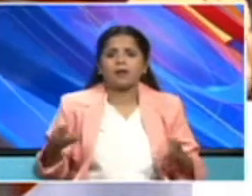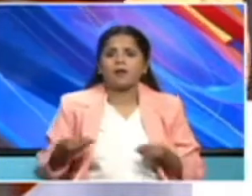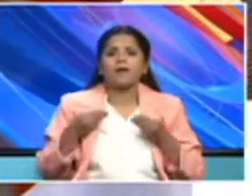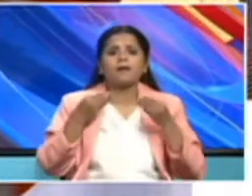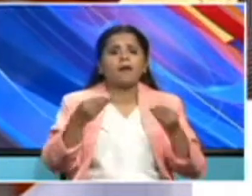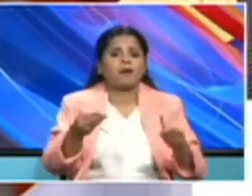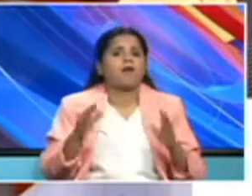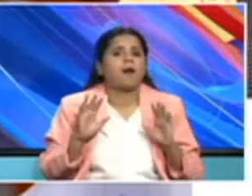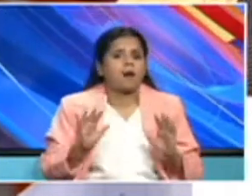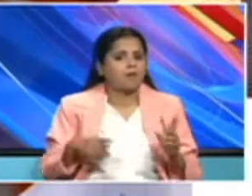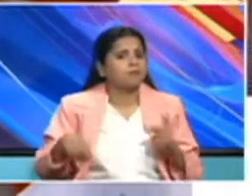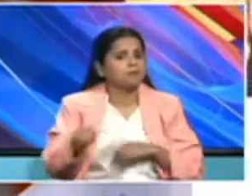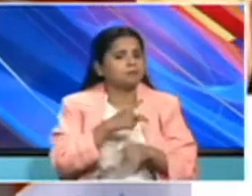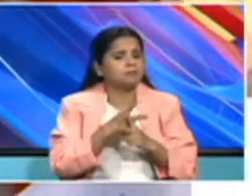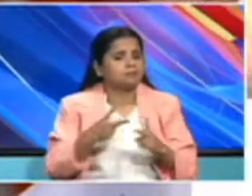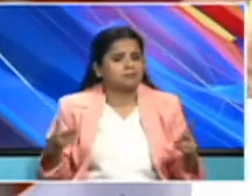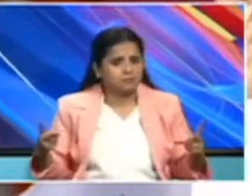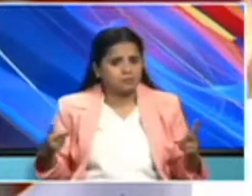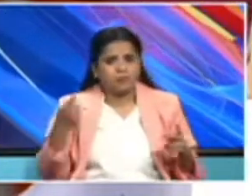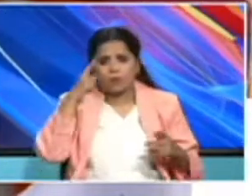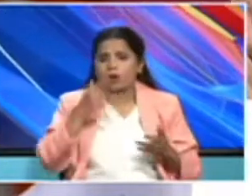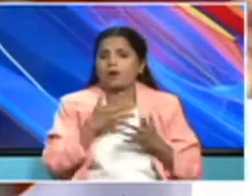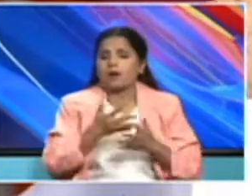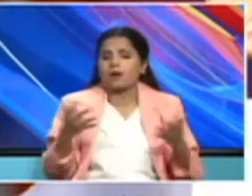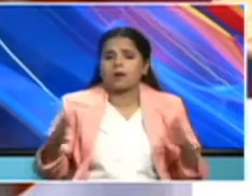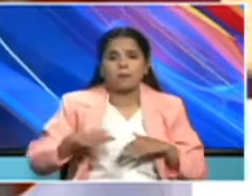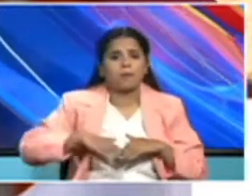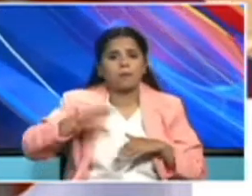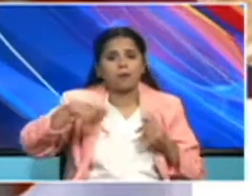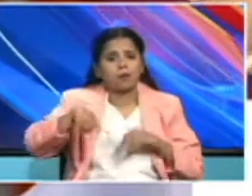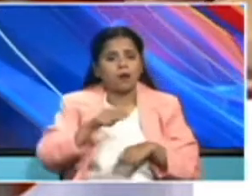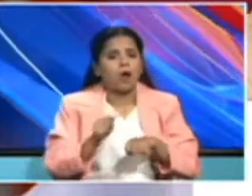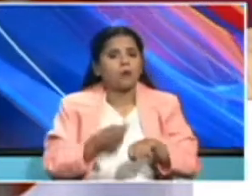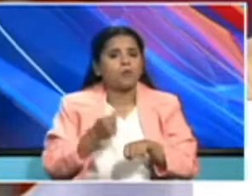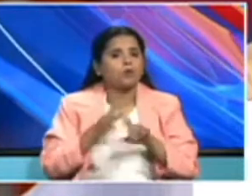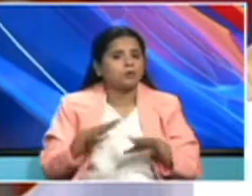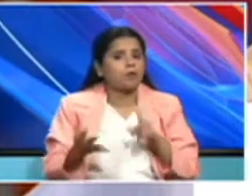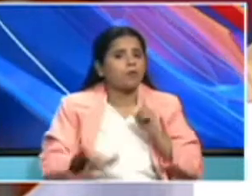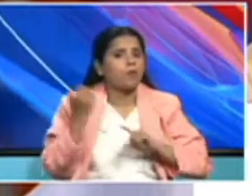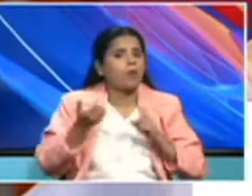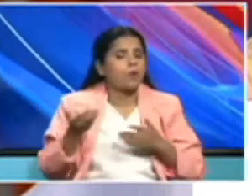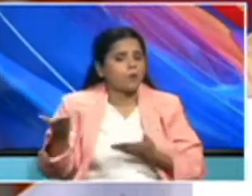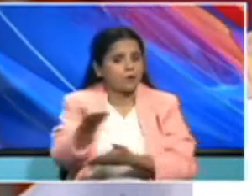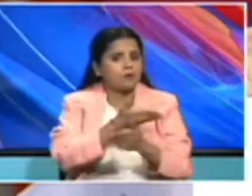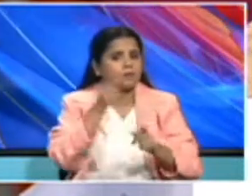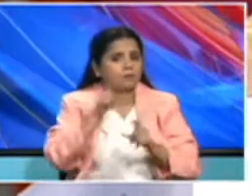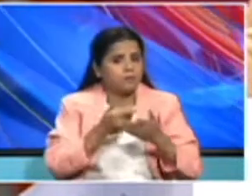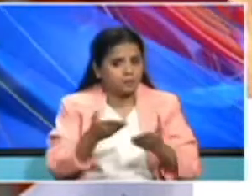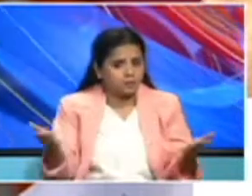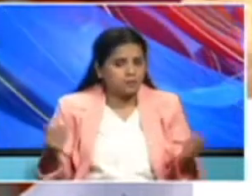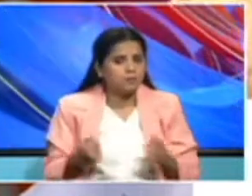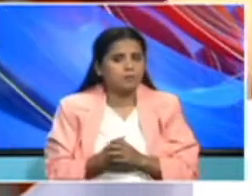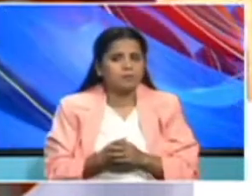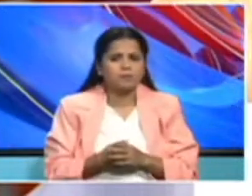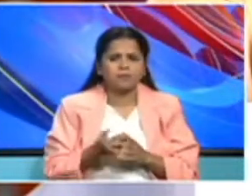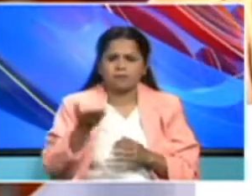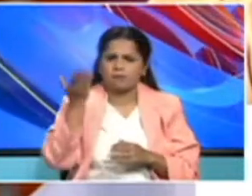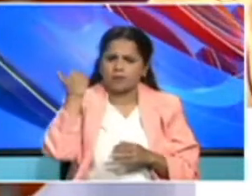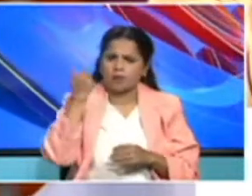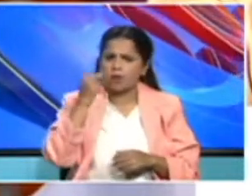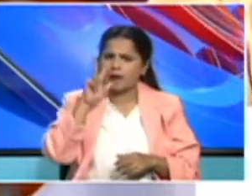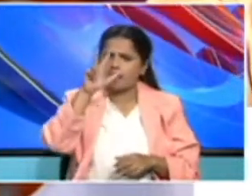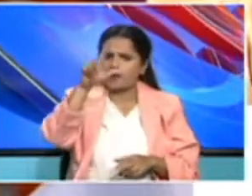जा रहे हैं और ज्यादा से ज्यादा अवसर भी मिल रहे हैं। पिछले 8 वर्ष